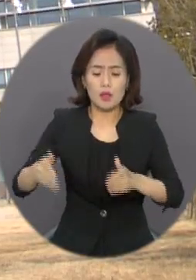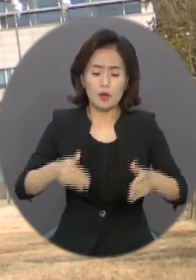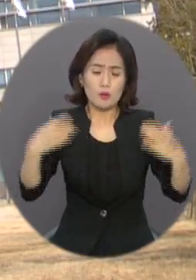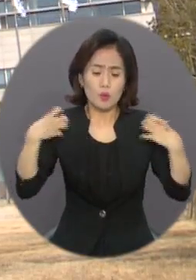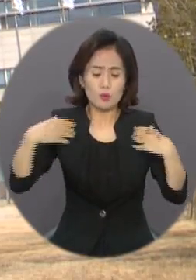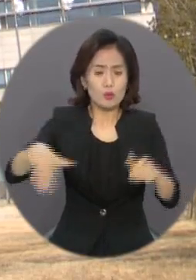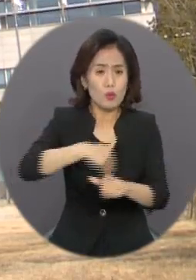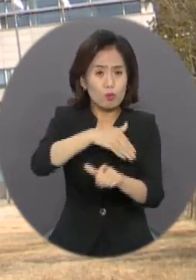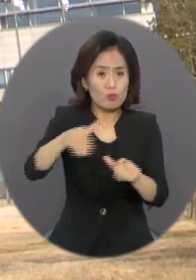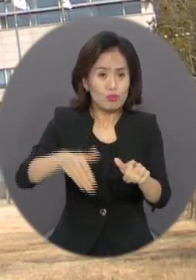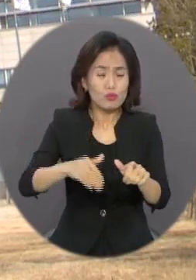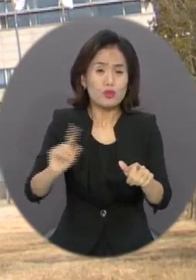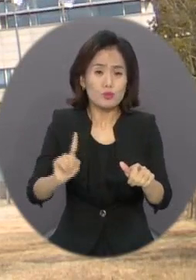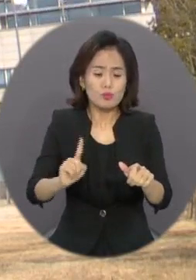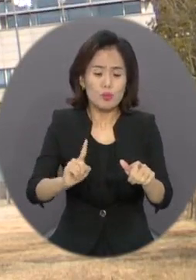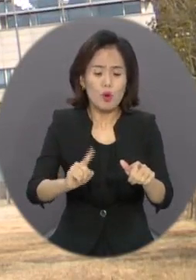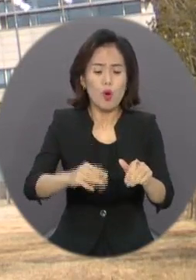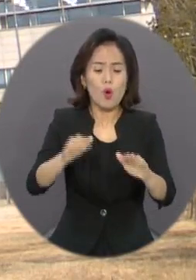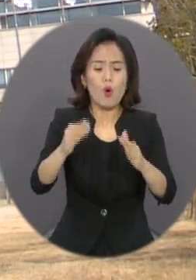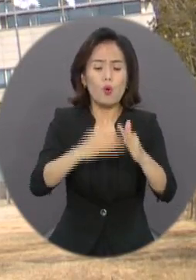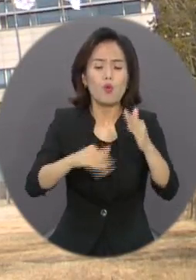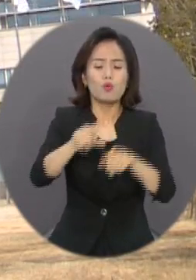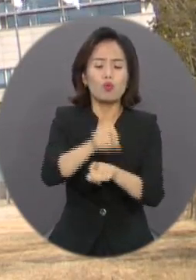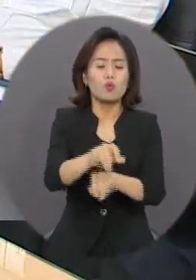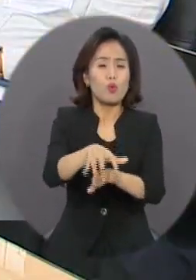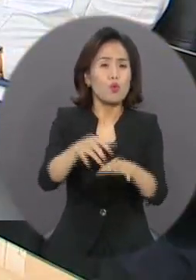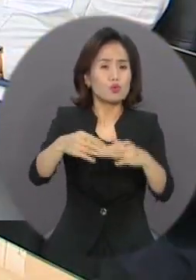전남도청 분위기는 공무원 노조와 온도차를 보입니다.